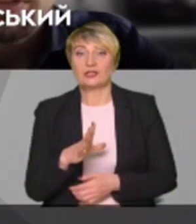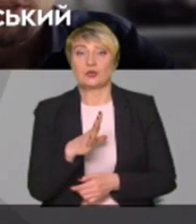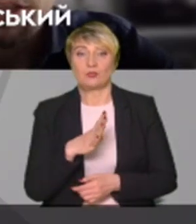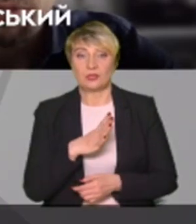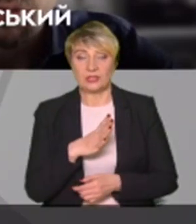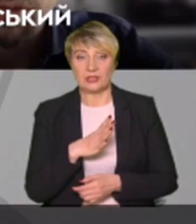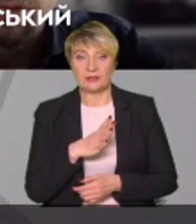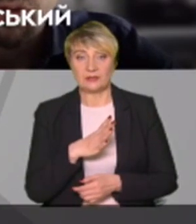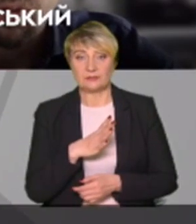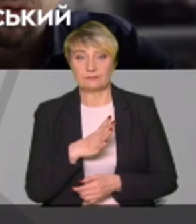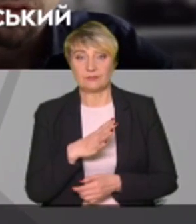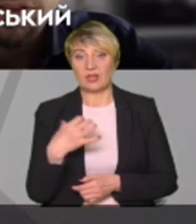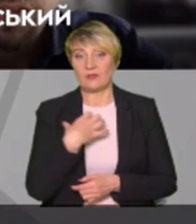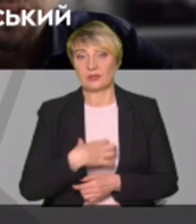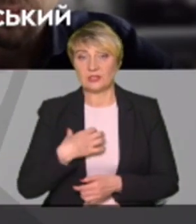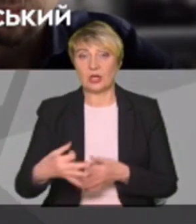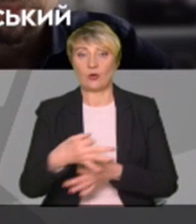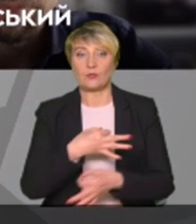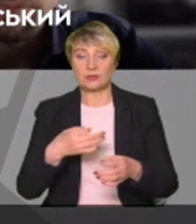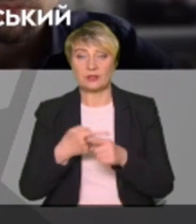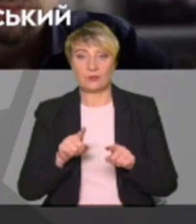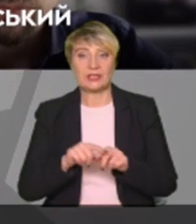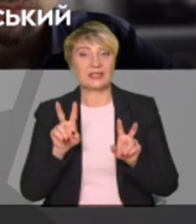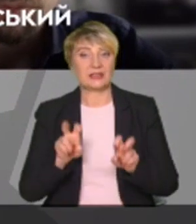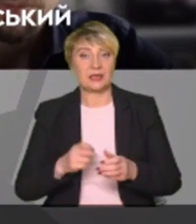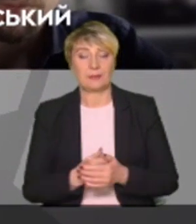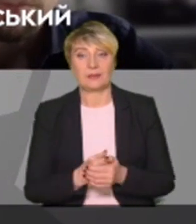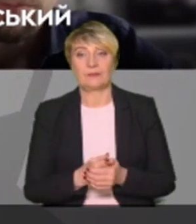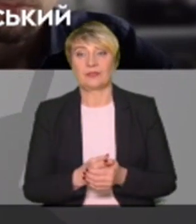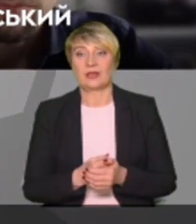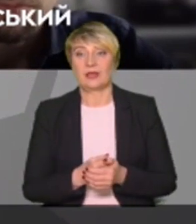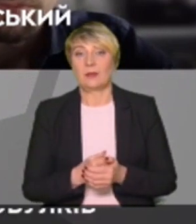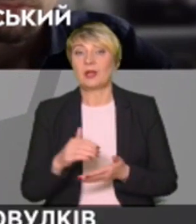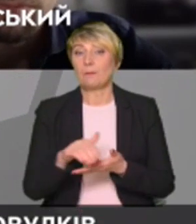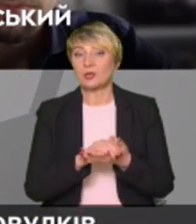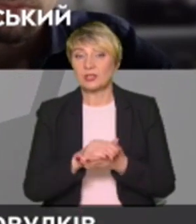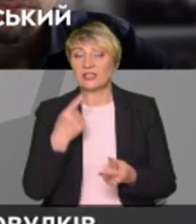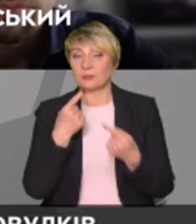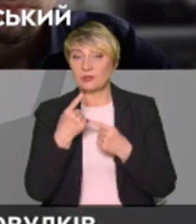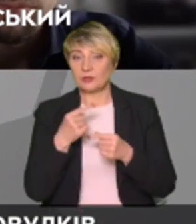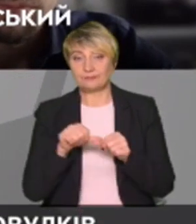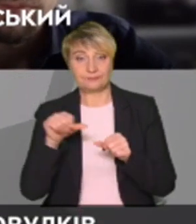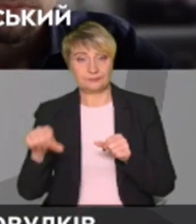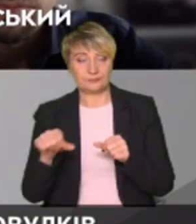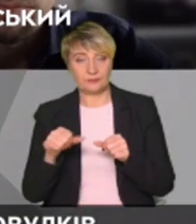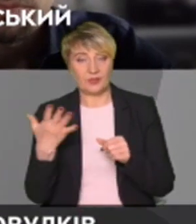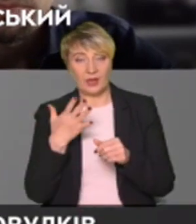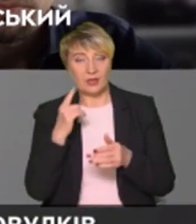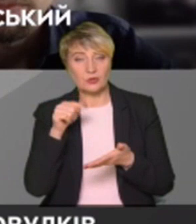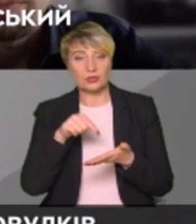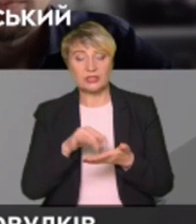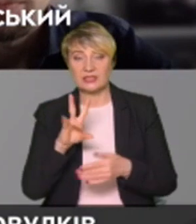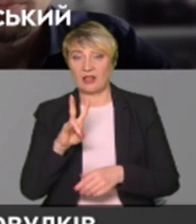скажімо, визначальними в обговоренні цієї теми. Пане Андрію, ми зараз про альянси з вами ще поговоримо докладніше, а ще, якщо зосередитись на